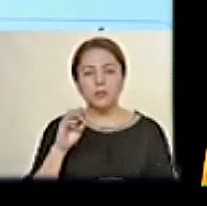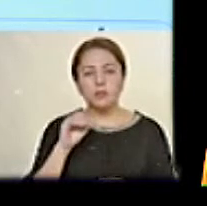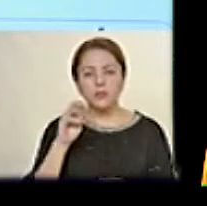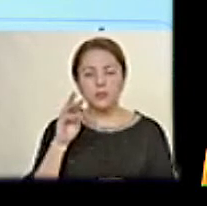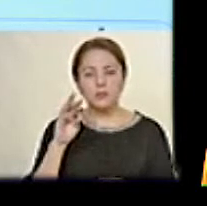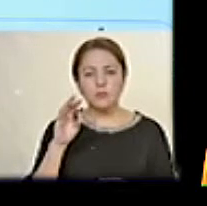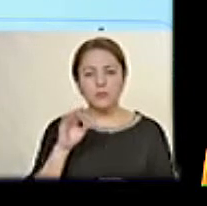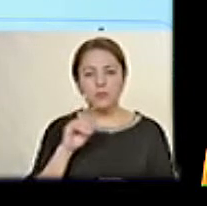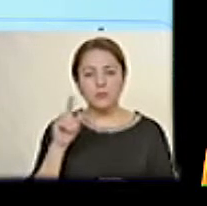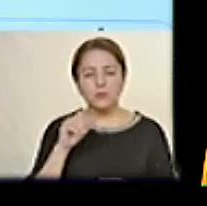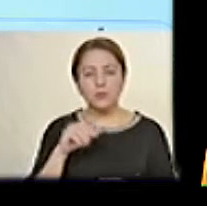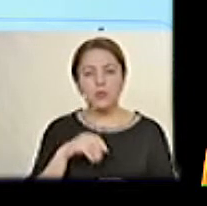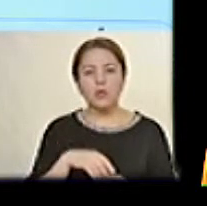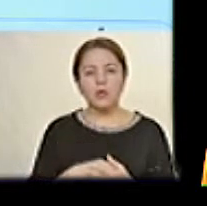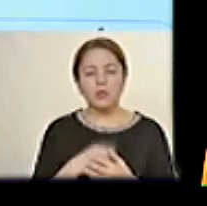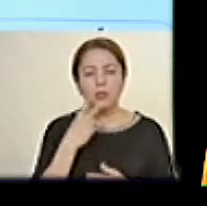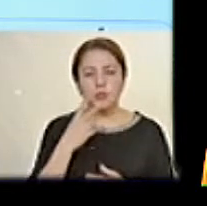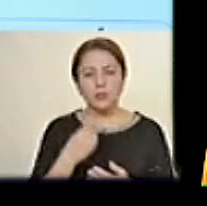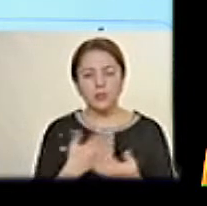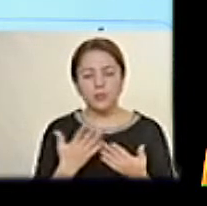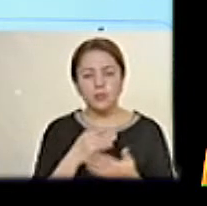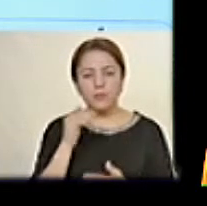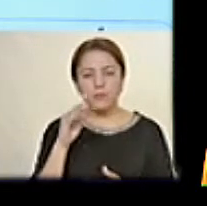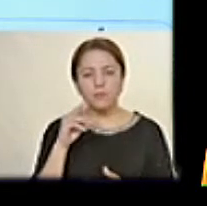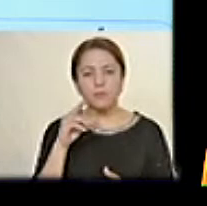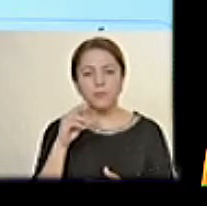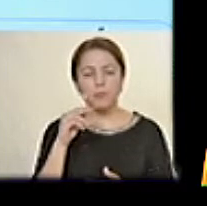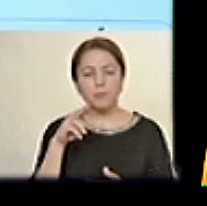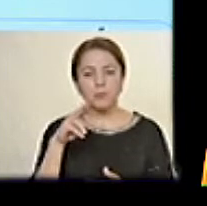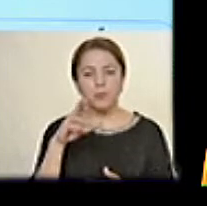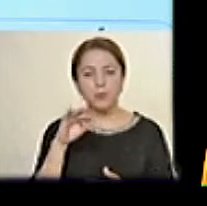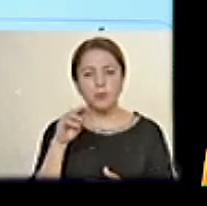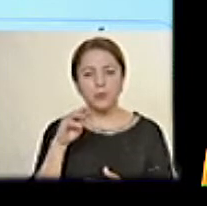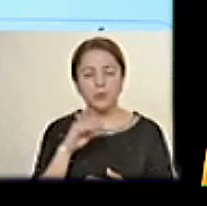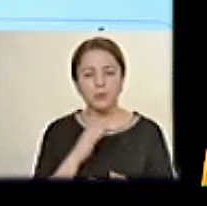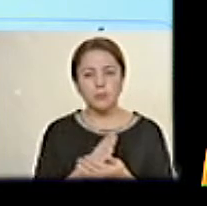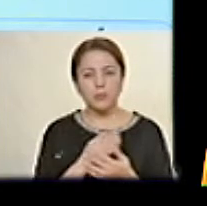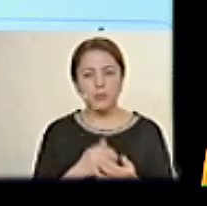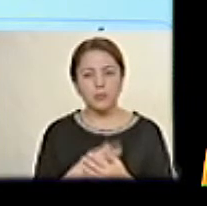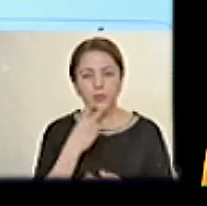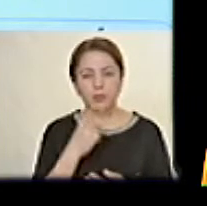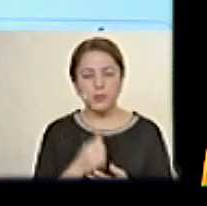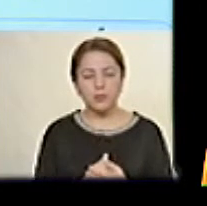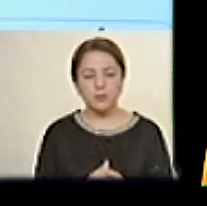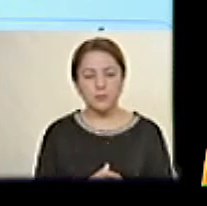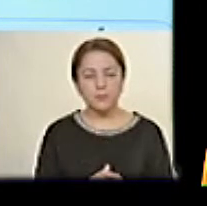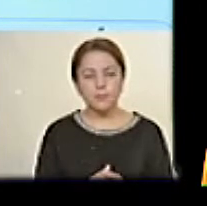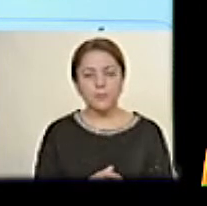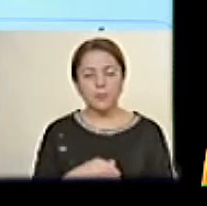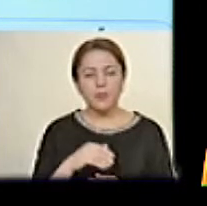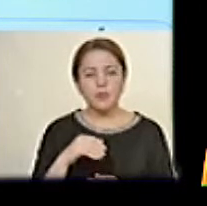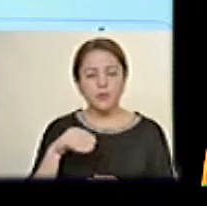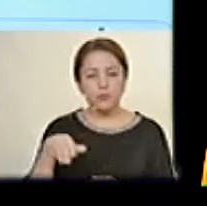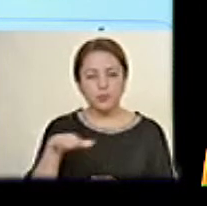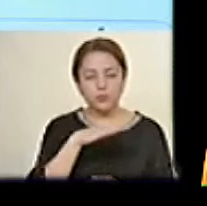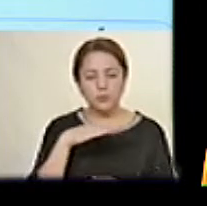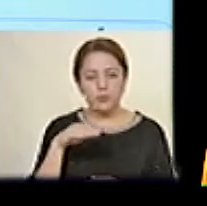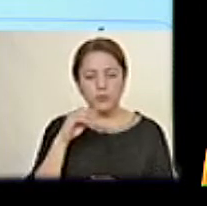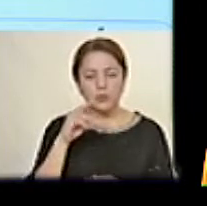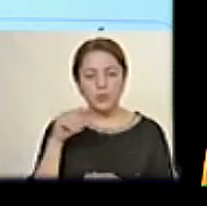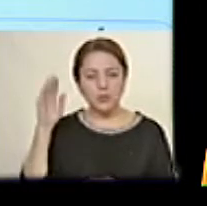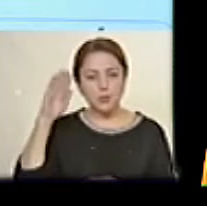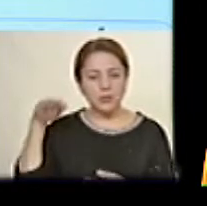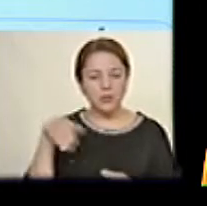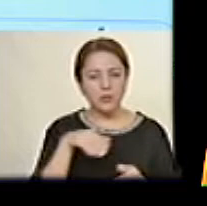daryo floti, Qoraqalpog'iston daryo floti kabi birlashmalar tashkil etilgan bo'lib, mamlakatimizdagi daryo flotida 150